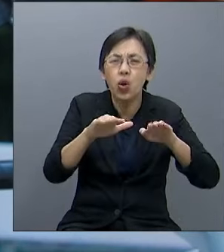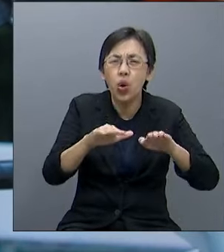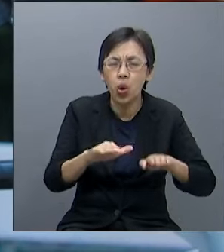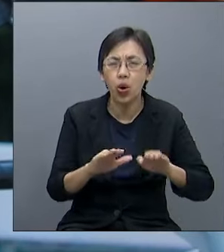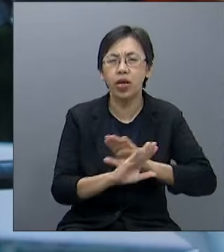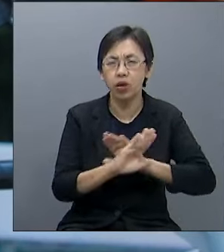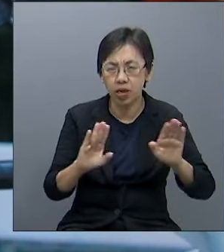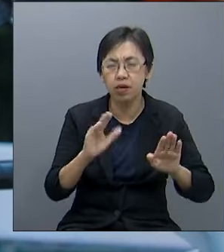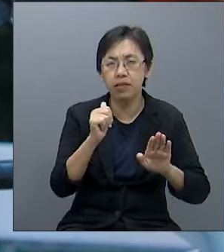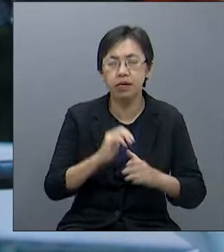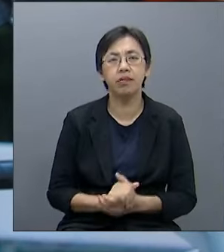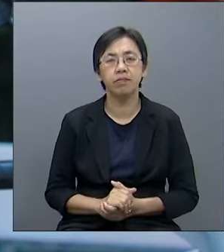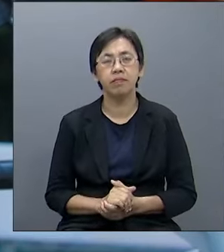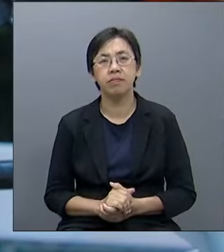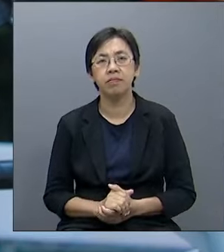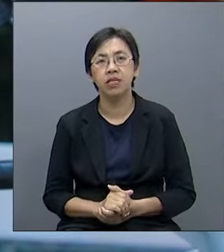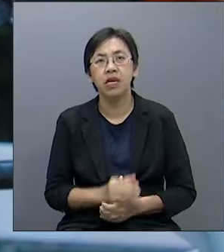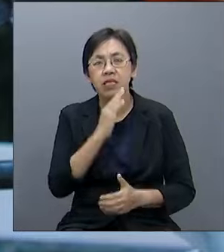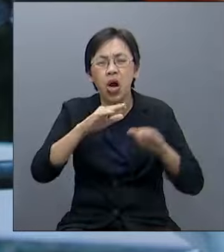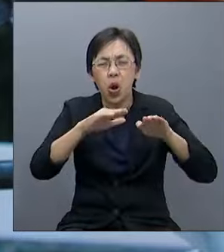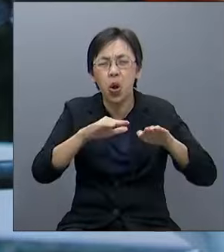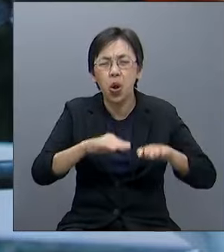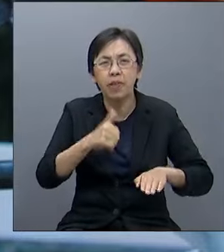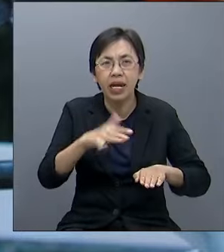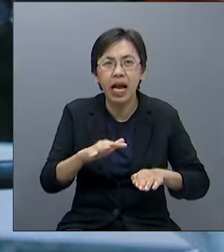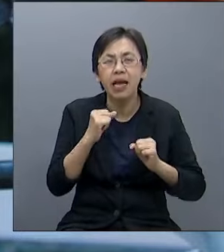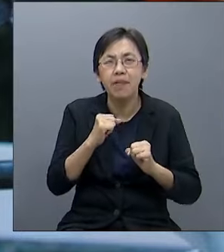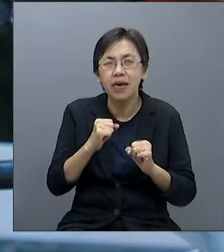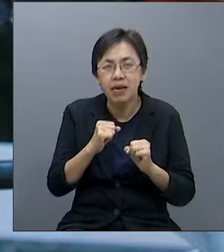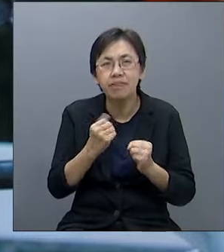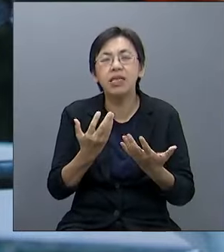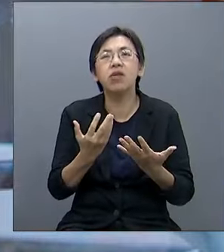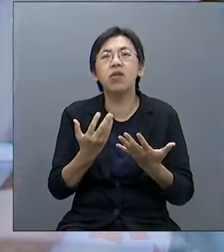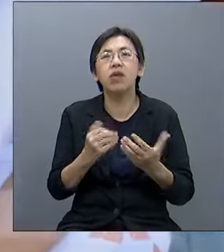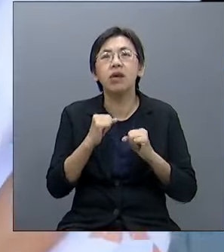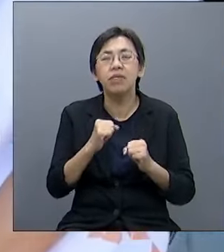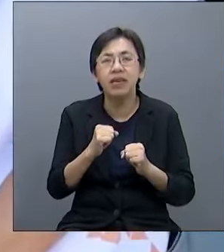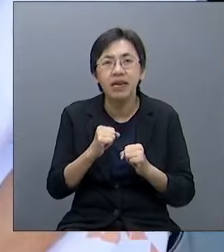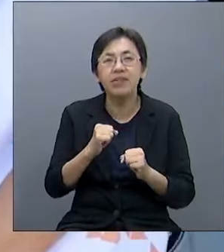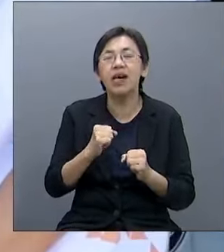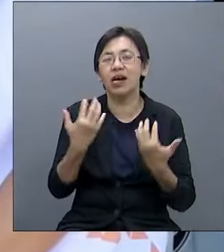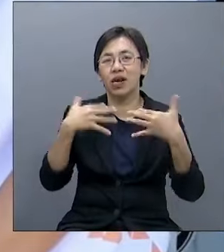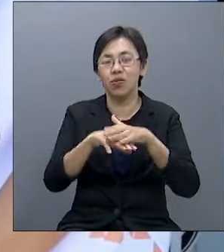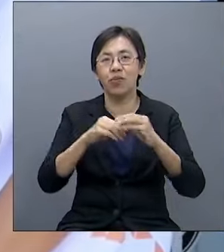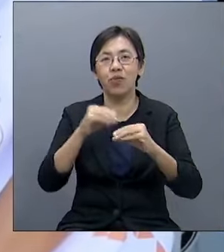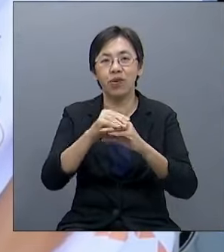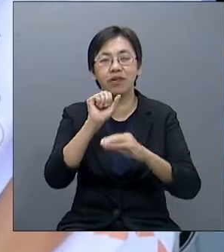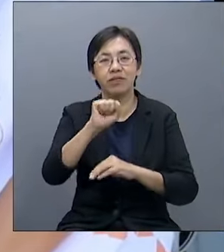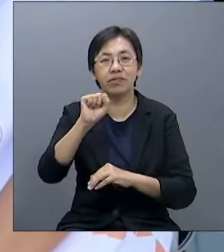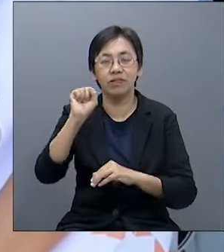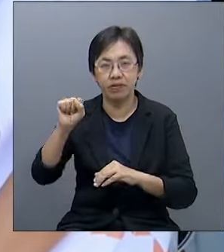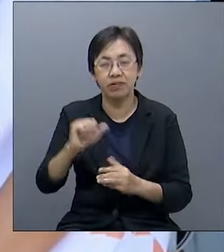ครับถ้าว่ายังลดไม่ได้มากก็ขอให้ร่วมในโครงการของพวกเราเนี่ยครับของสสสครับ